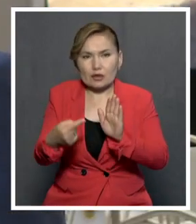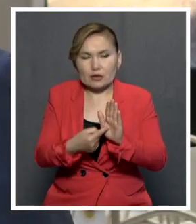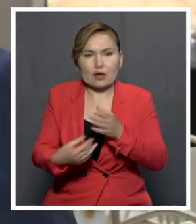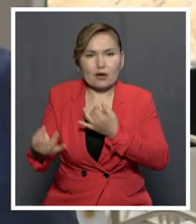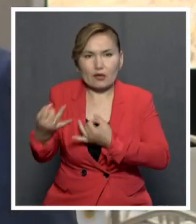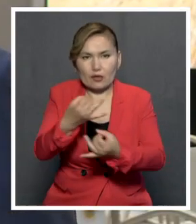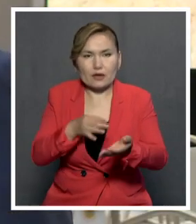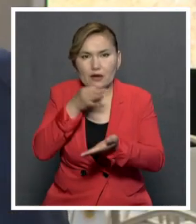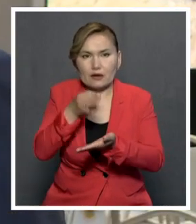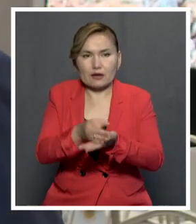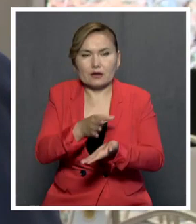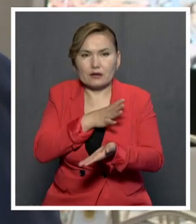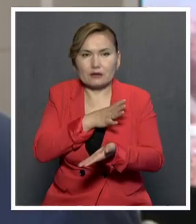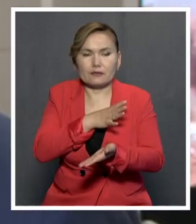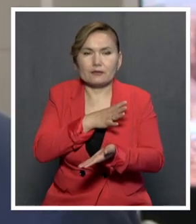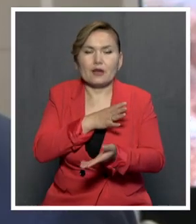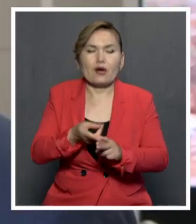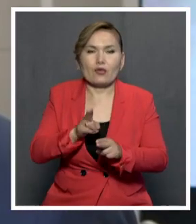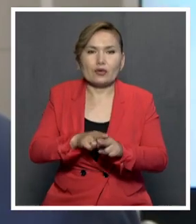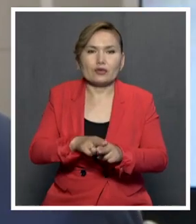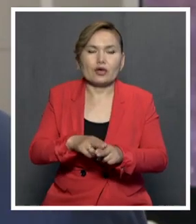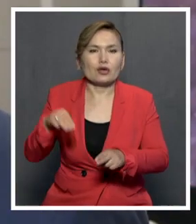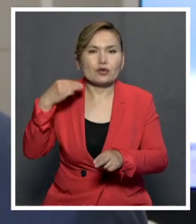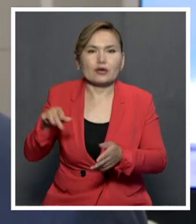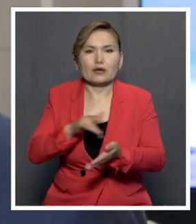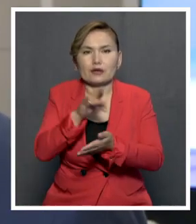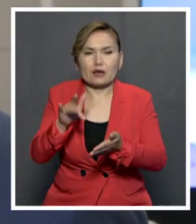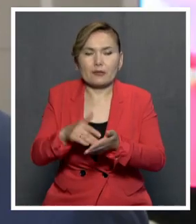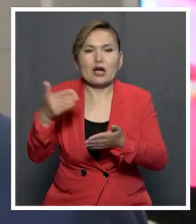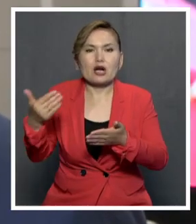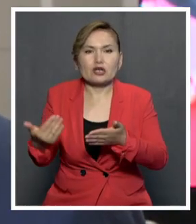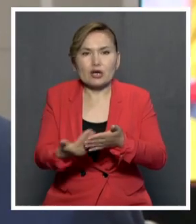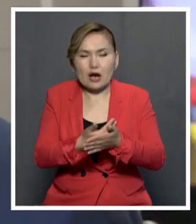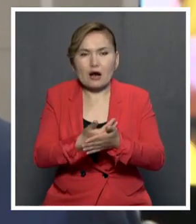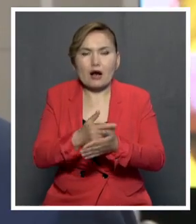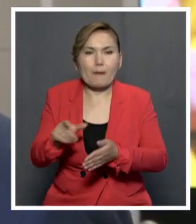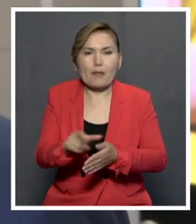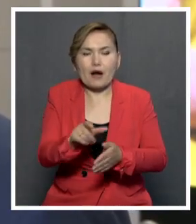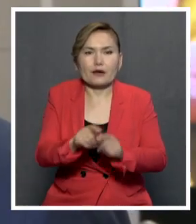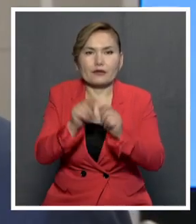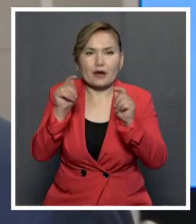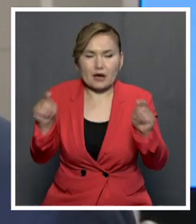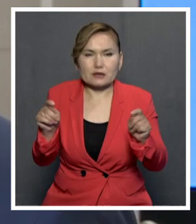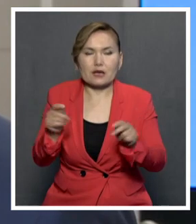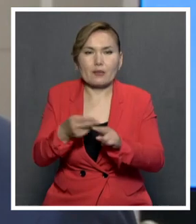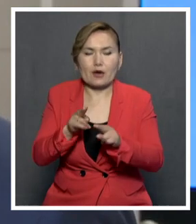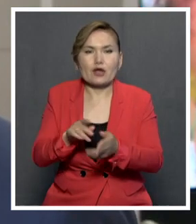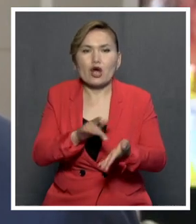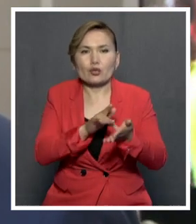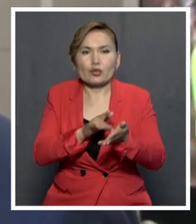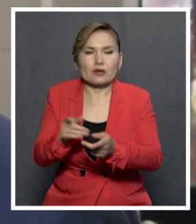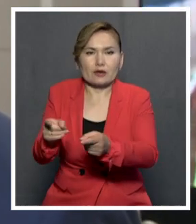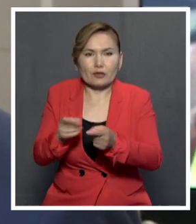бәріне біз бүгін жауап беруіміз керек. Мына Түркістан қаласын жаңа туристік продукт деп